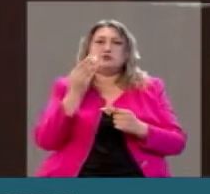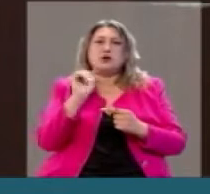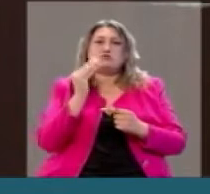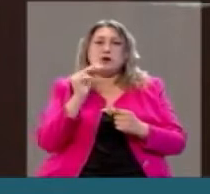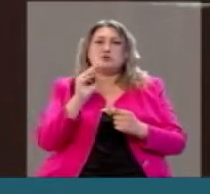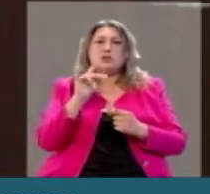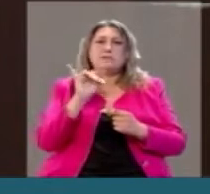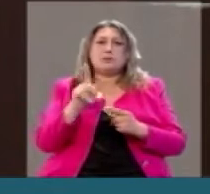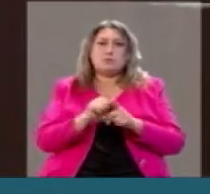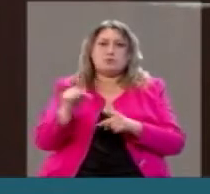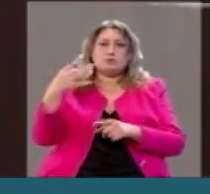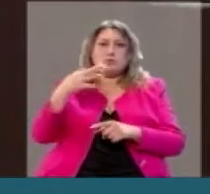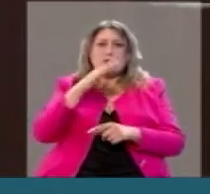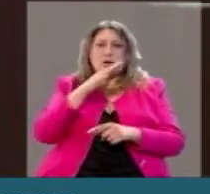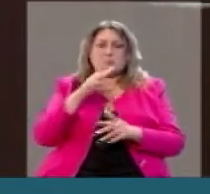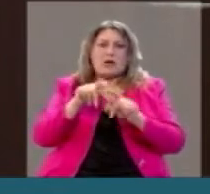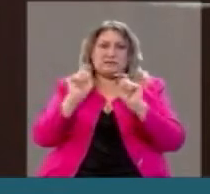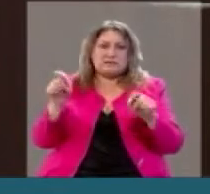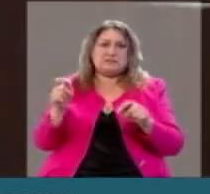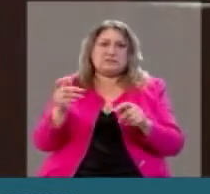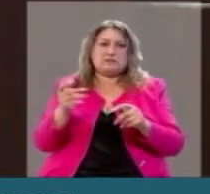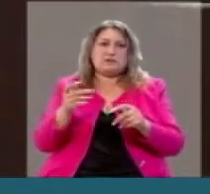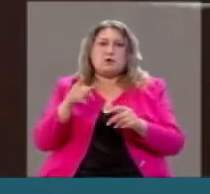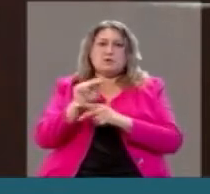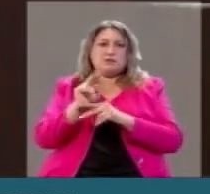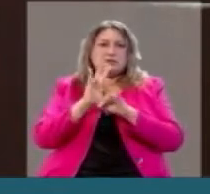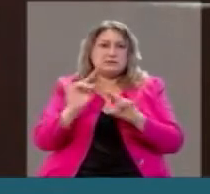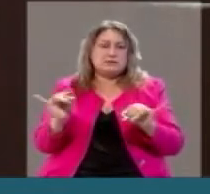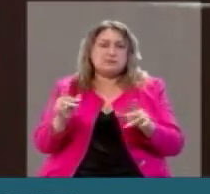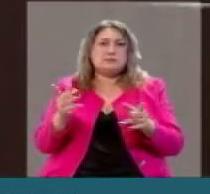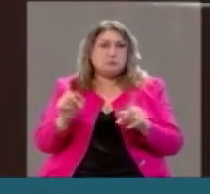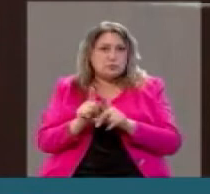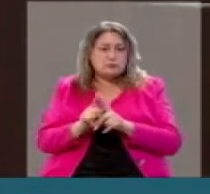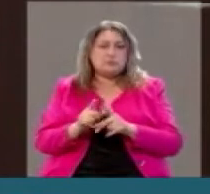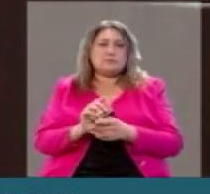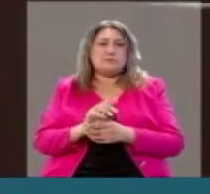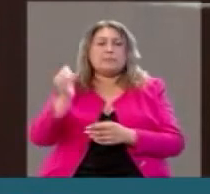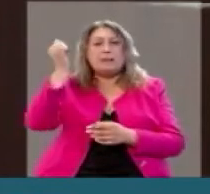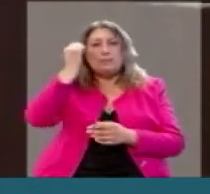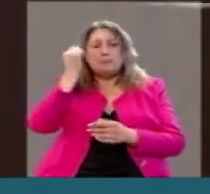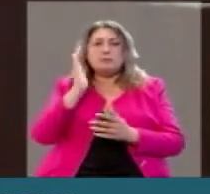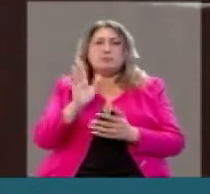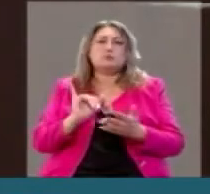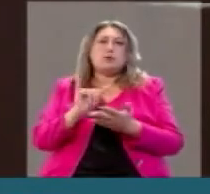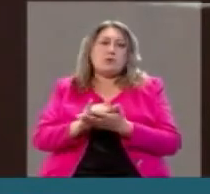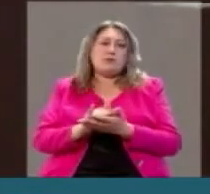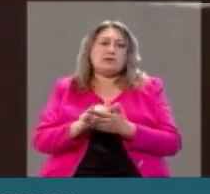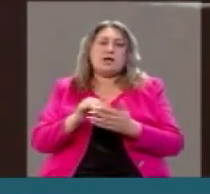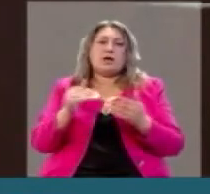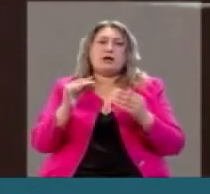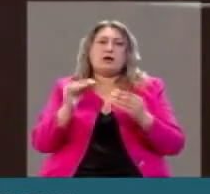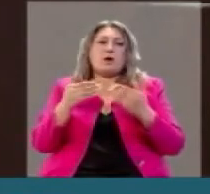музей. Тоже он там 40 лет почти за дня открыт, или 30 лет не ремонтировался, тоже будет реэкспозиция. Памятник будет установлен,